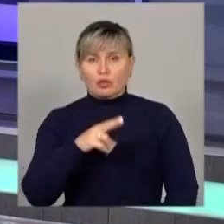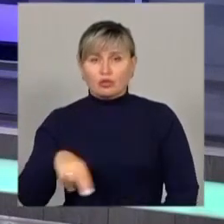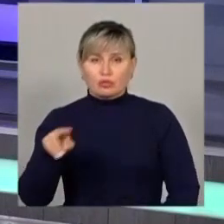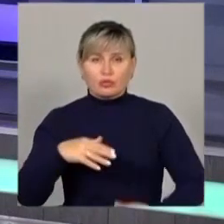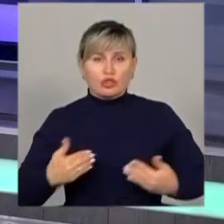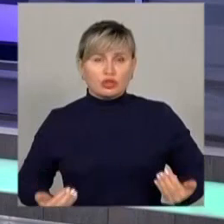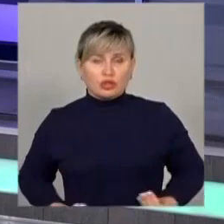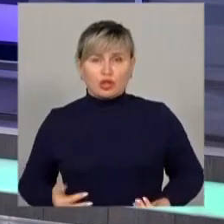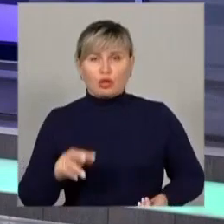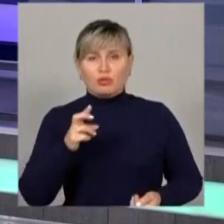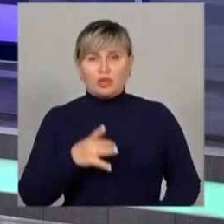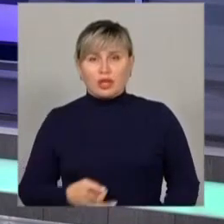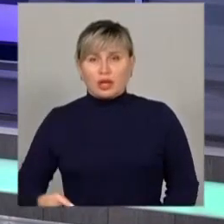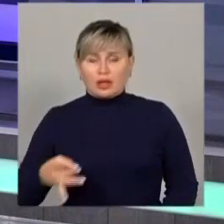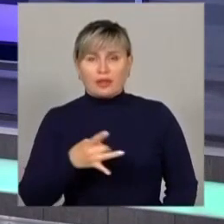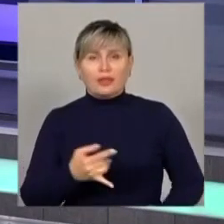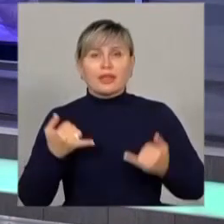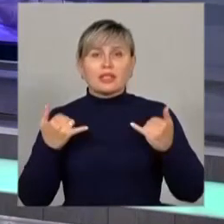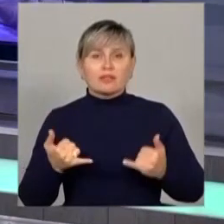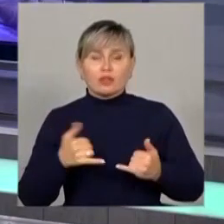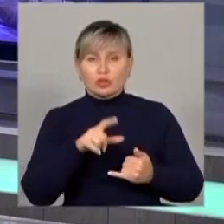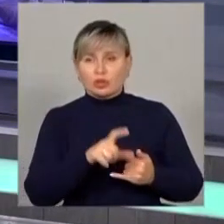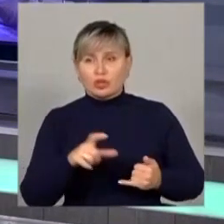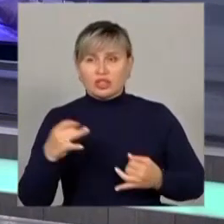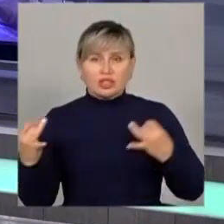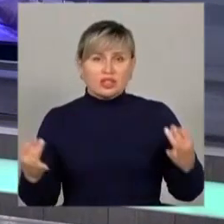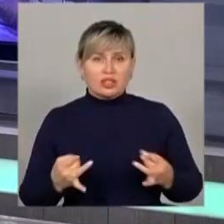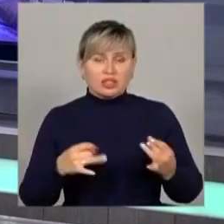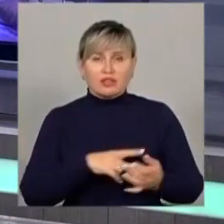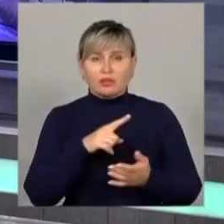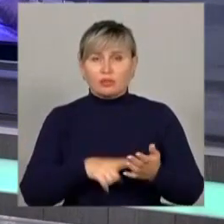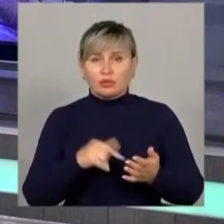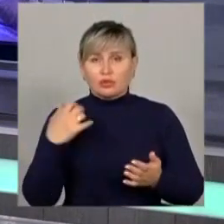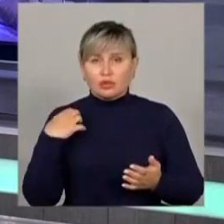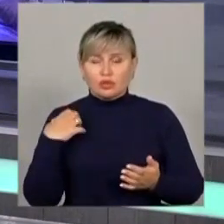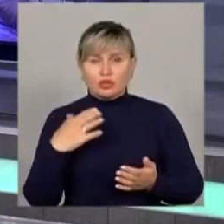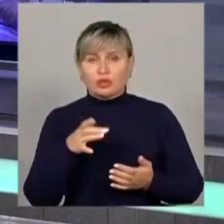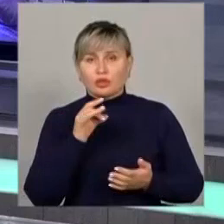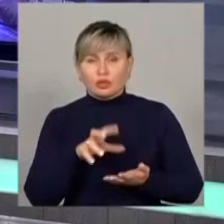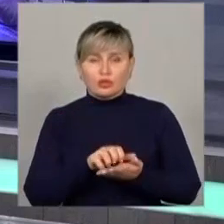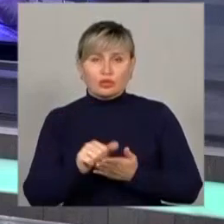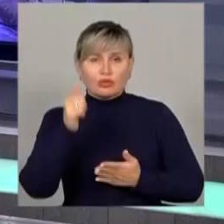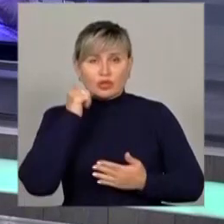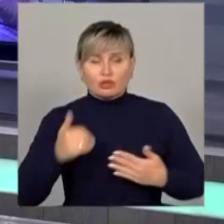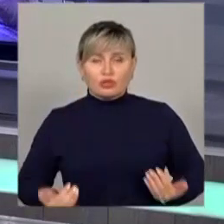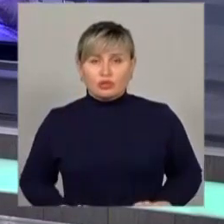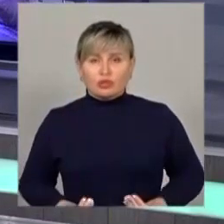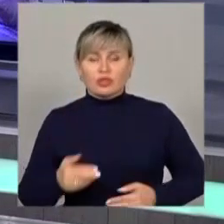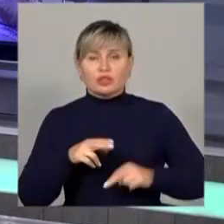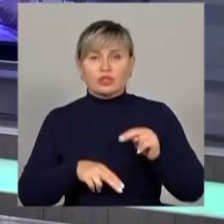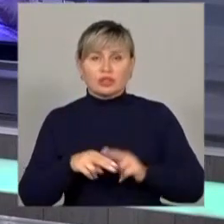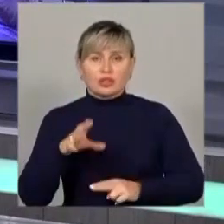с жителями Бустандыкского района. Сегодня же горожане интересовались у градоначальника срок их сноса ветхого жилья, строительства